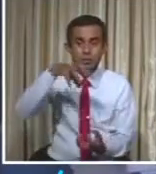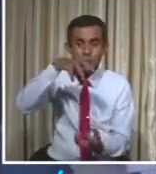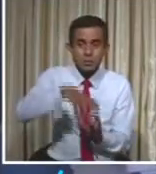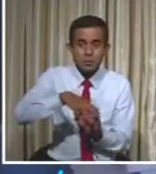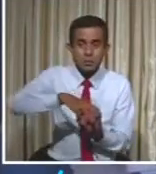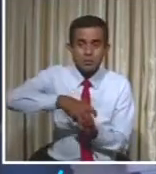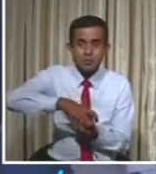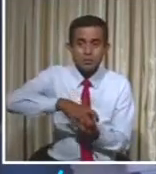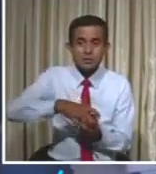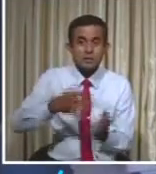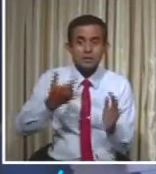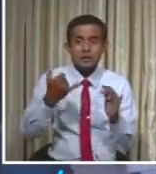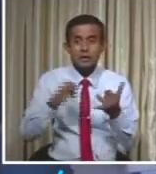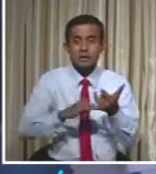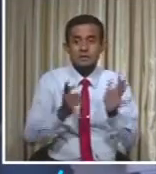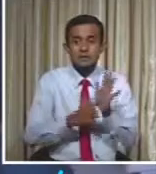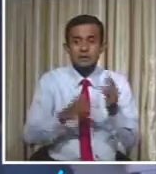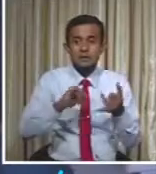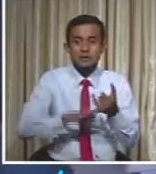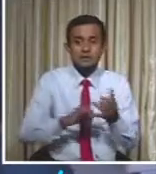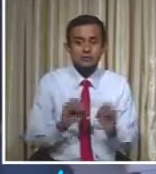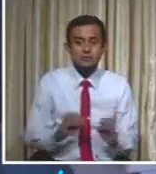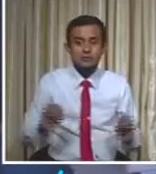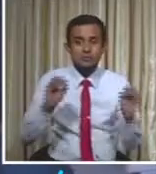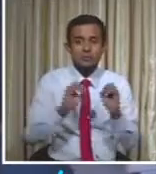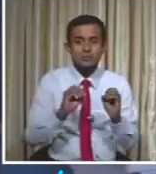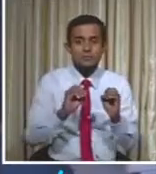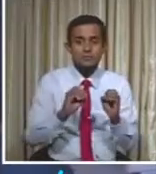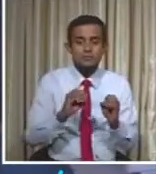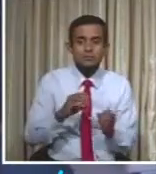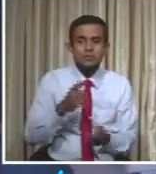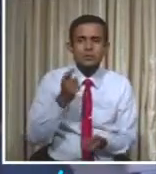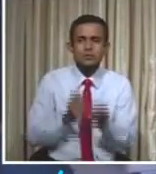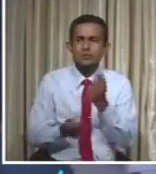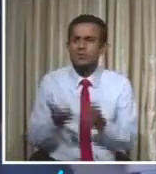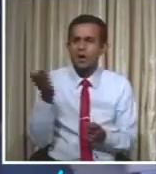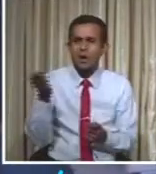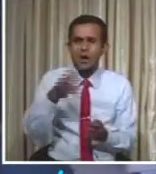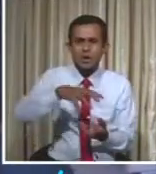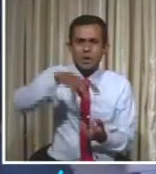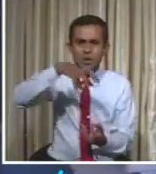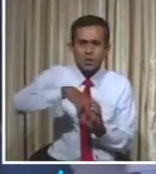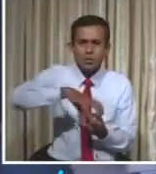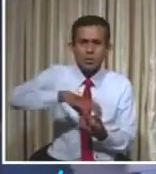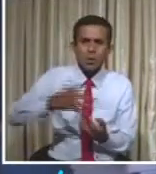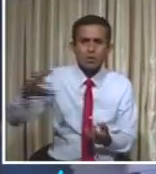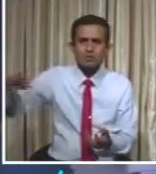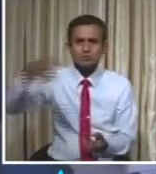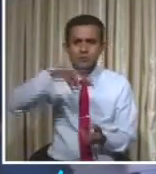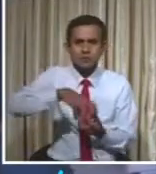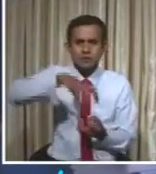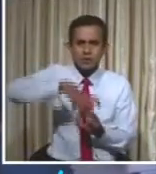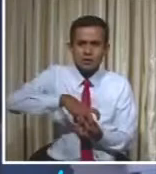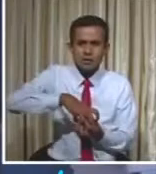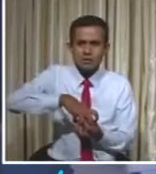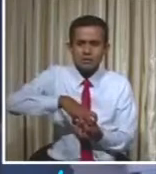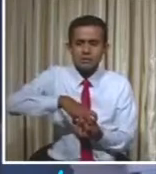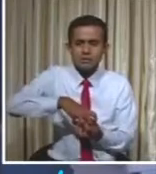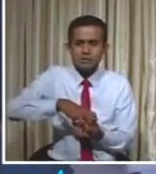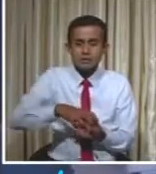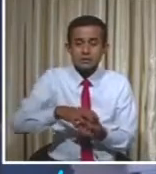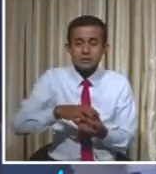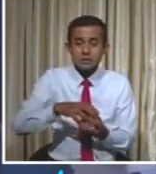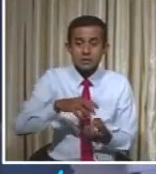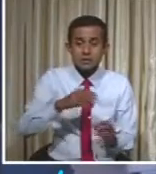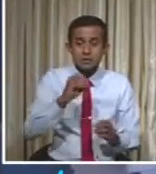කිසිදු ප්‍රමිතියක් නැහැ. වෙළඳපොලේ රෙගියුලේටර් තියෙනවා. ඒ ඕනම එකක් ගෙනල්ලා හයි කරගන්නවා. සංයුතිය වෙනස්